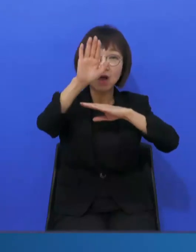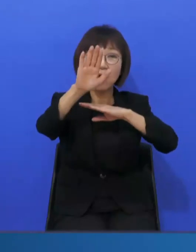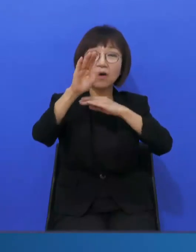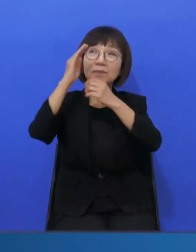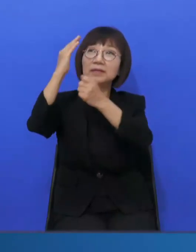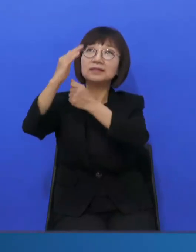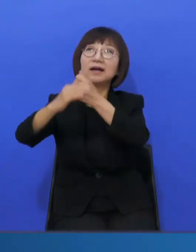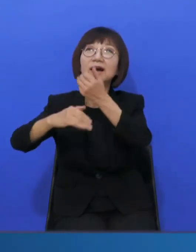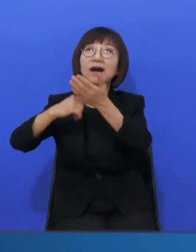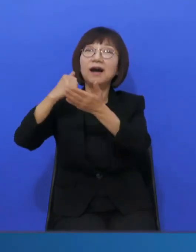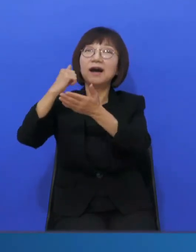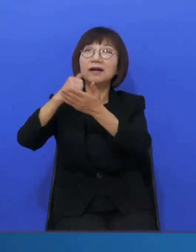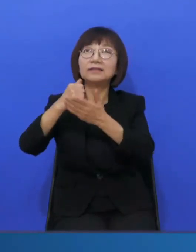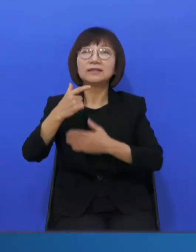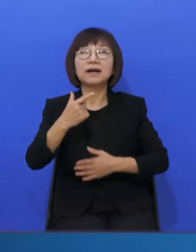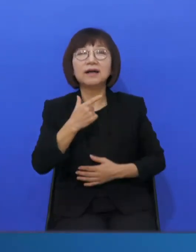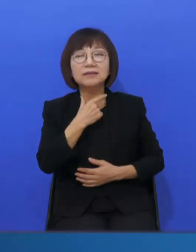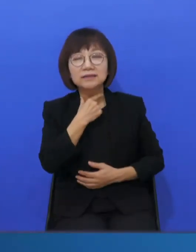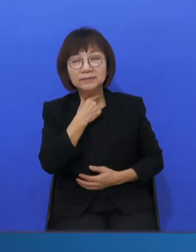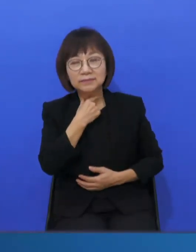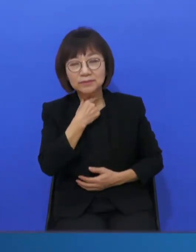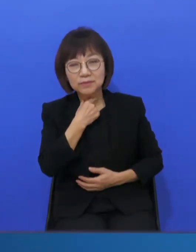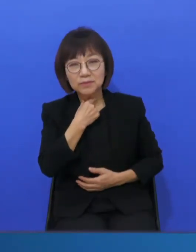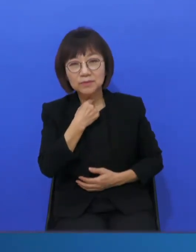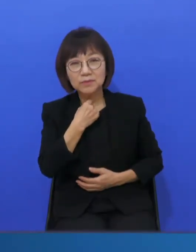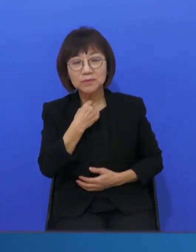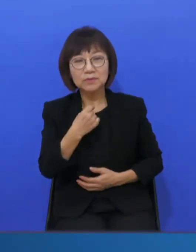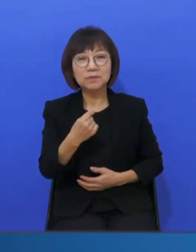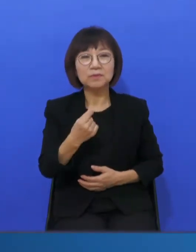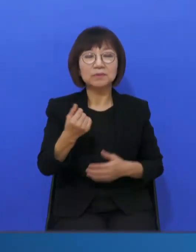응답을 넘어서 하나님